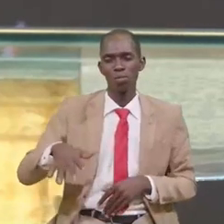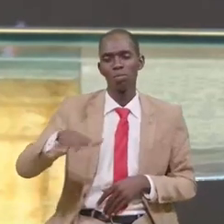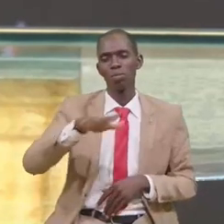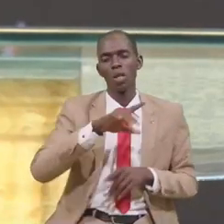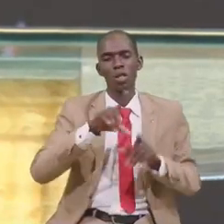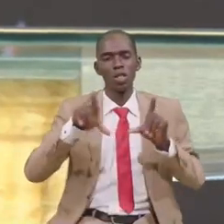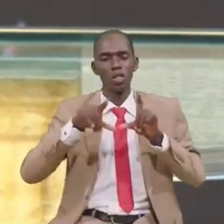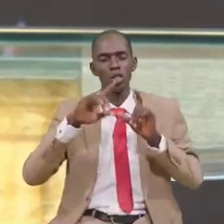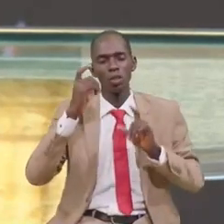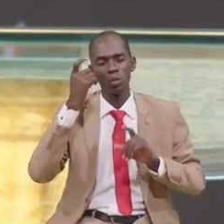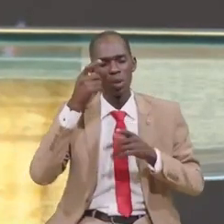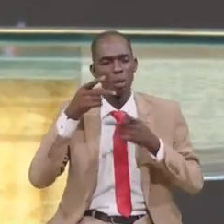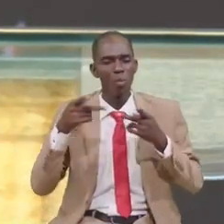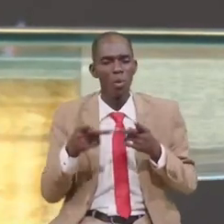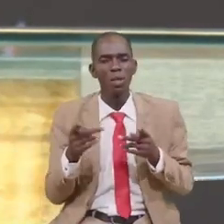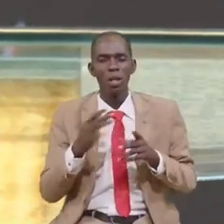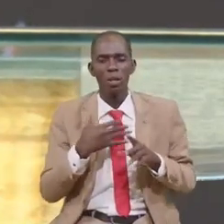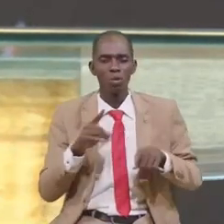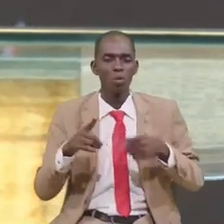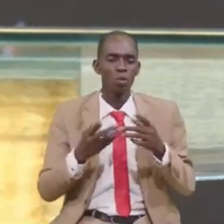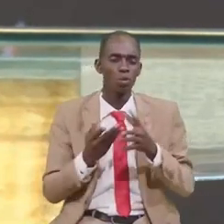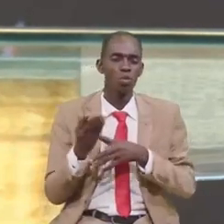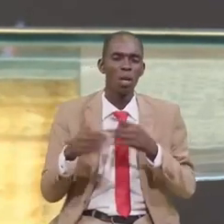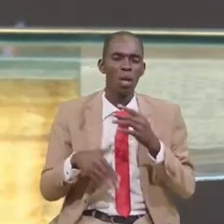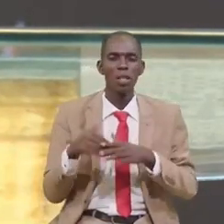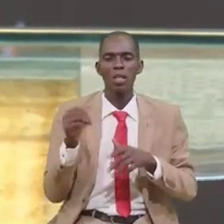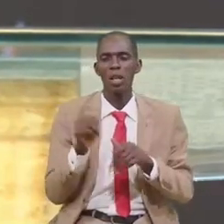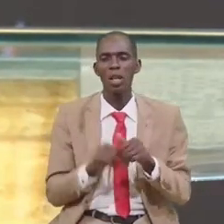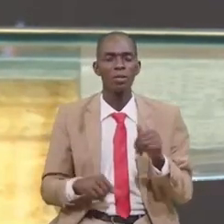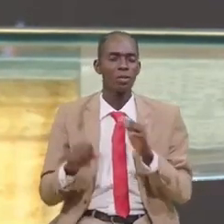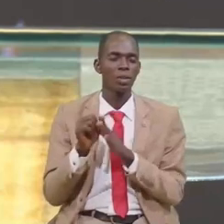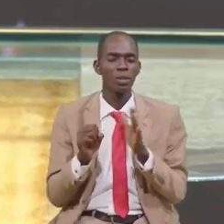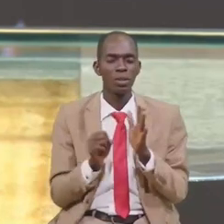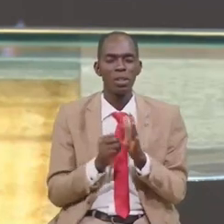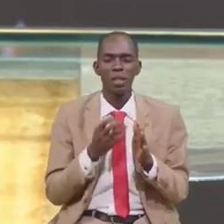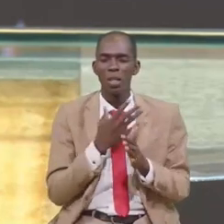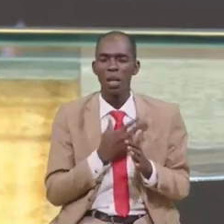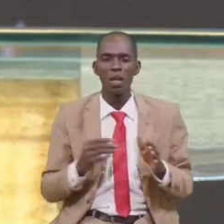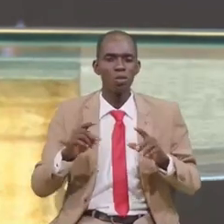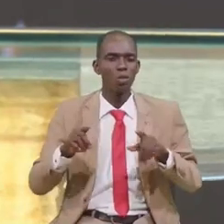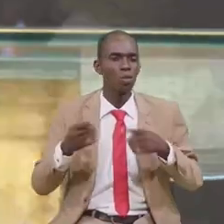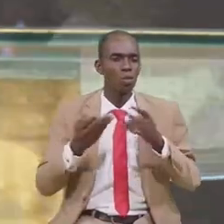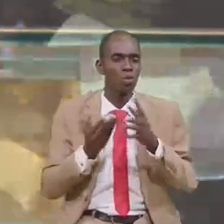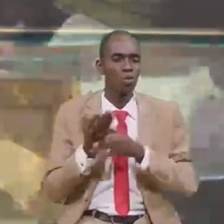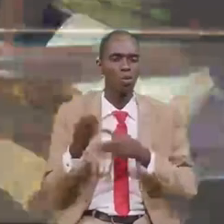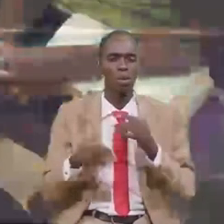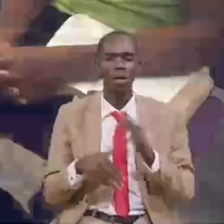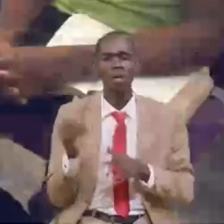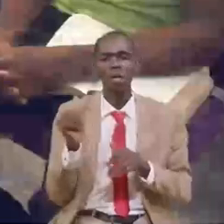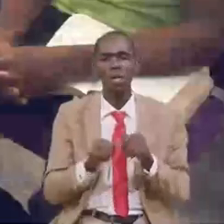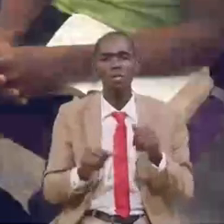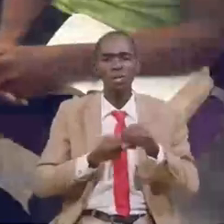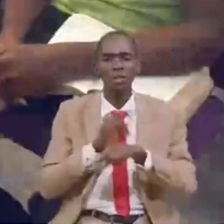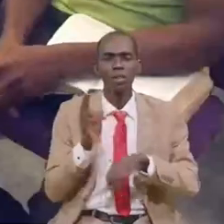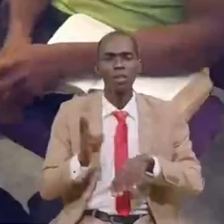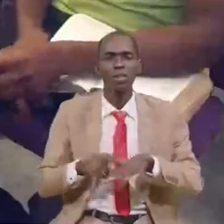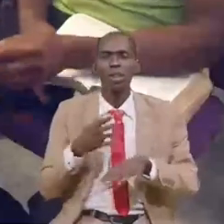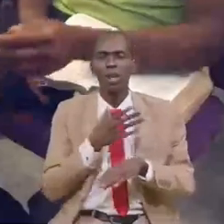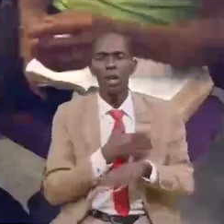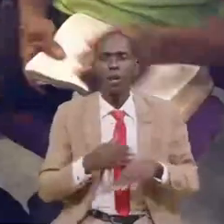notre commune, par tout notre département, notre préfecture, notre village, notre nation, et